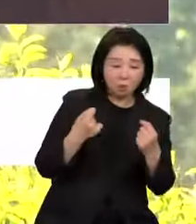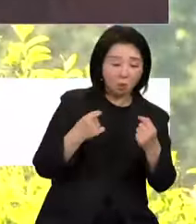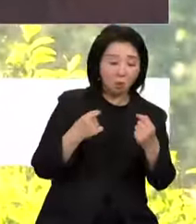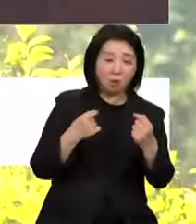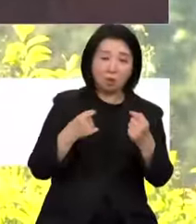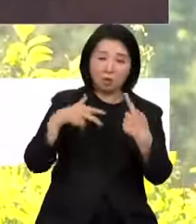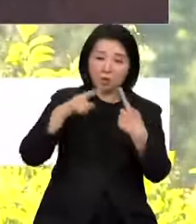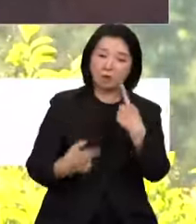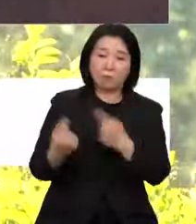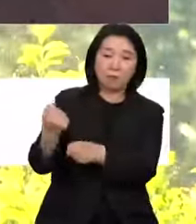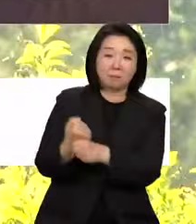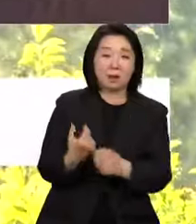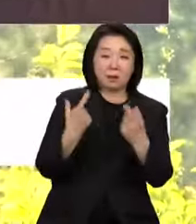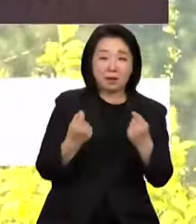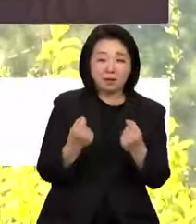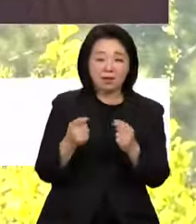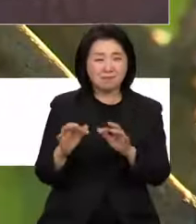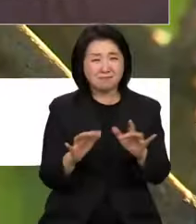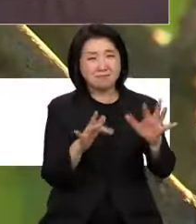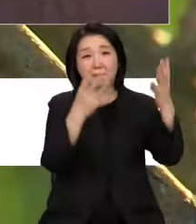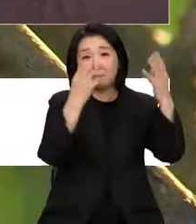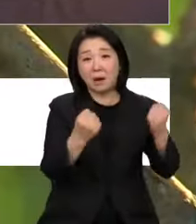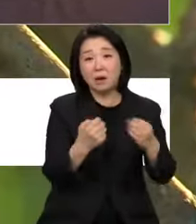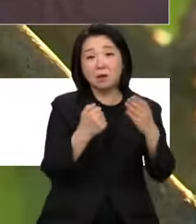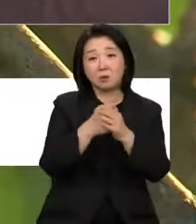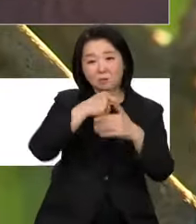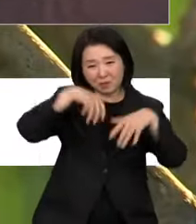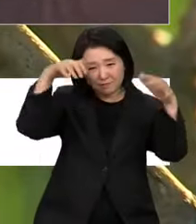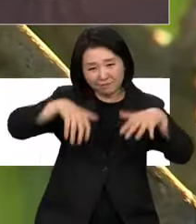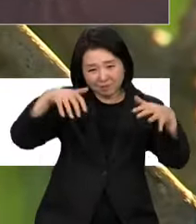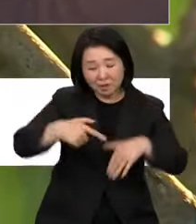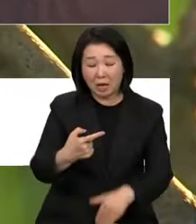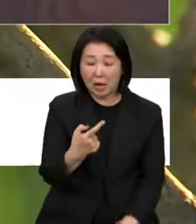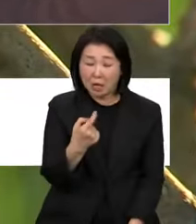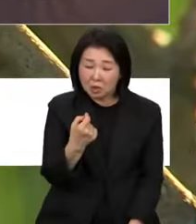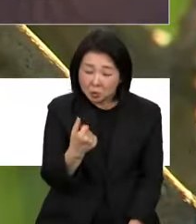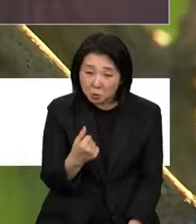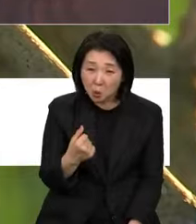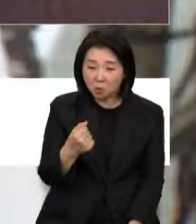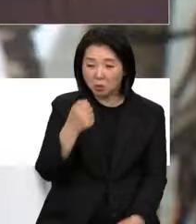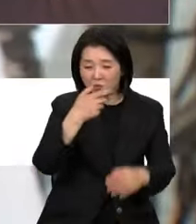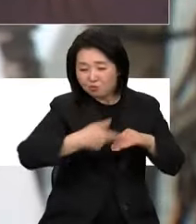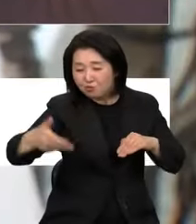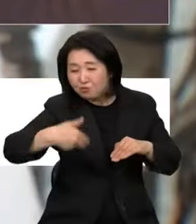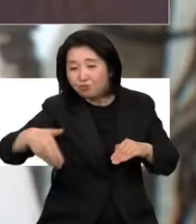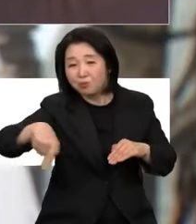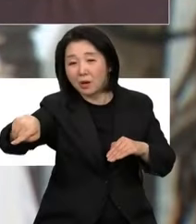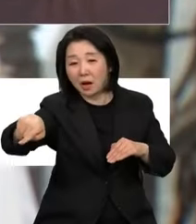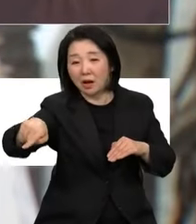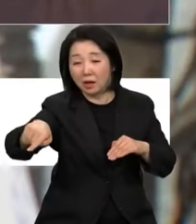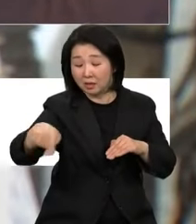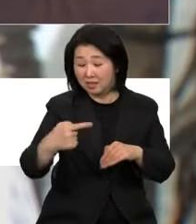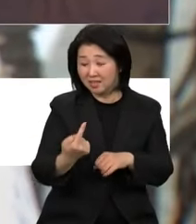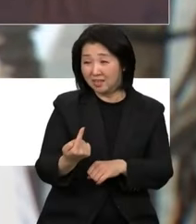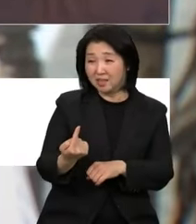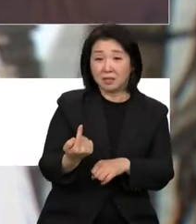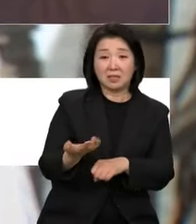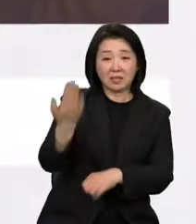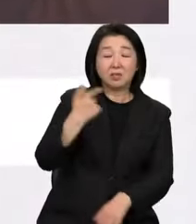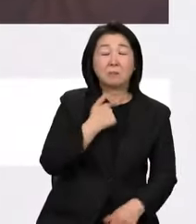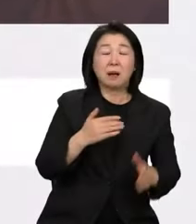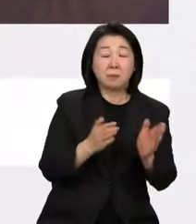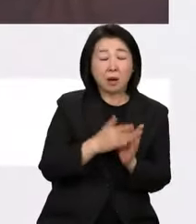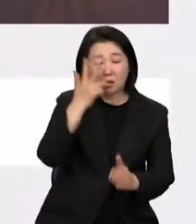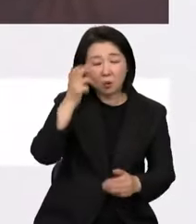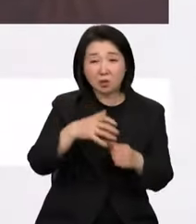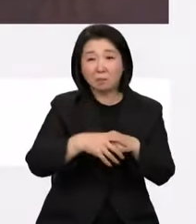대량 발생 직전에 이제 그 비가 오면서 조금 개체들이 좀 하류까지 떠내려가서 어 예전에는 발생하지 않았던 용산 이라든지